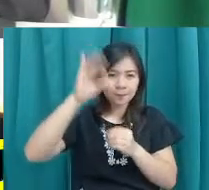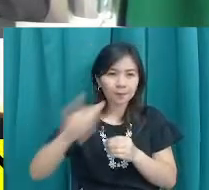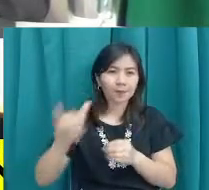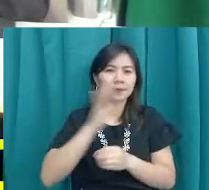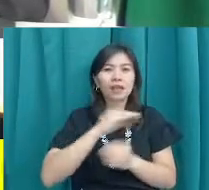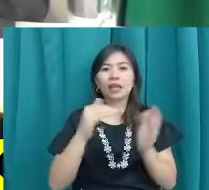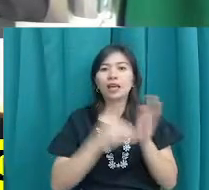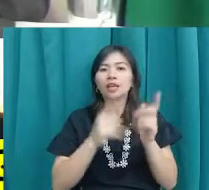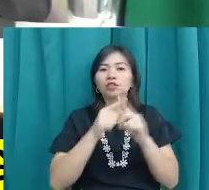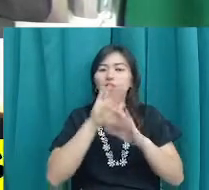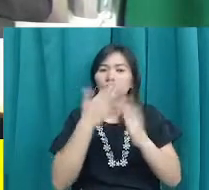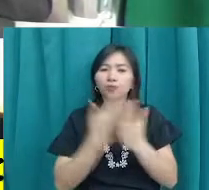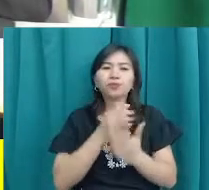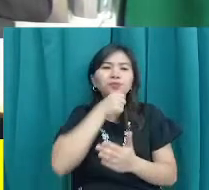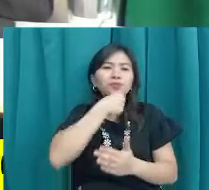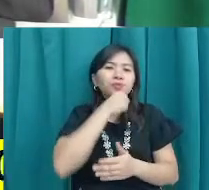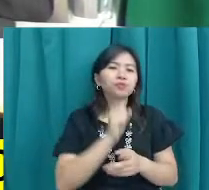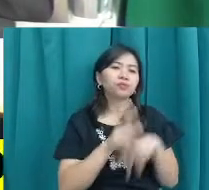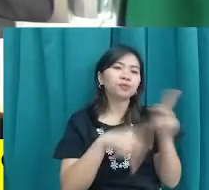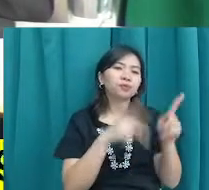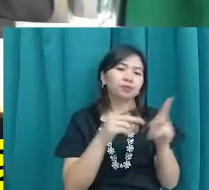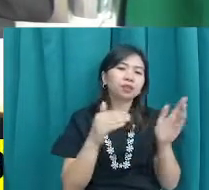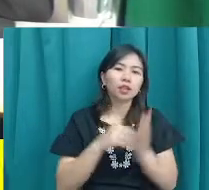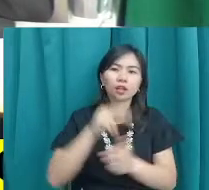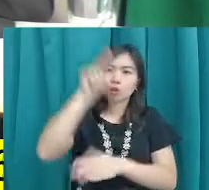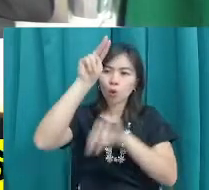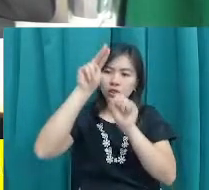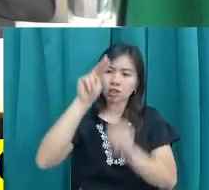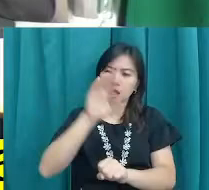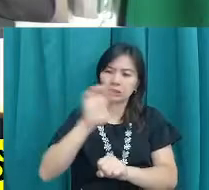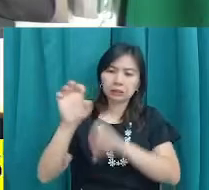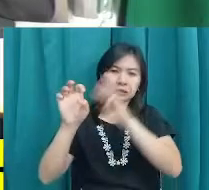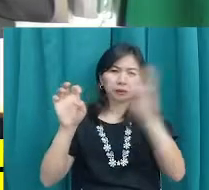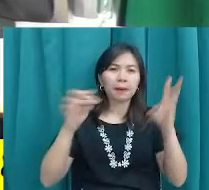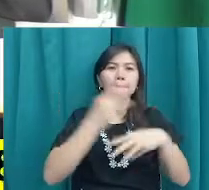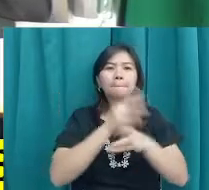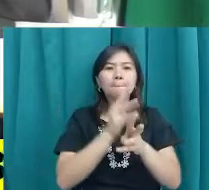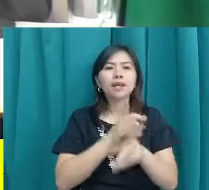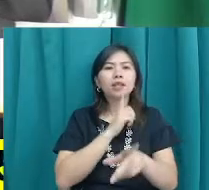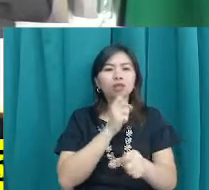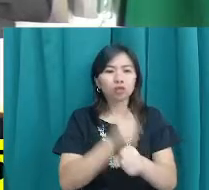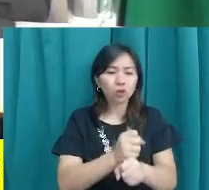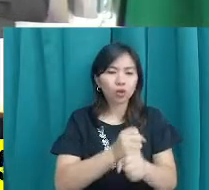let's get excited, bawat area, north, south, east, west corner, make it sure na kayo ay